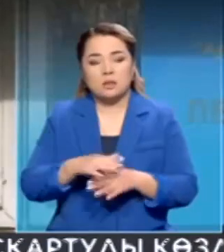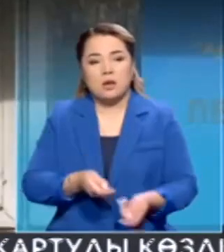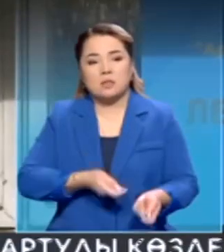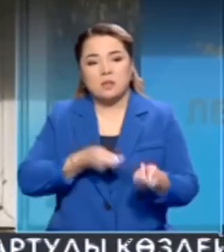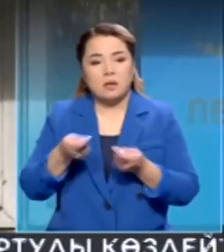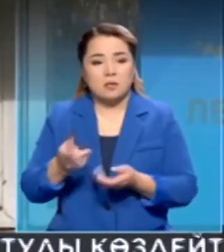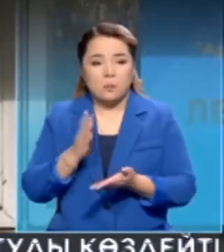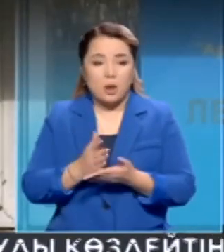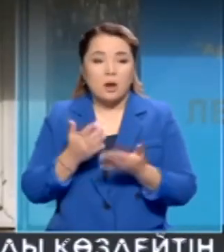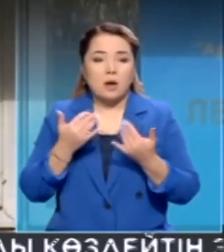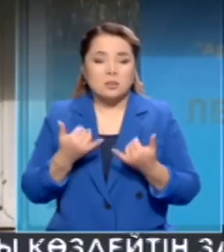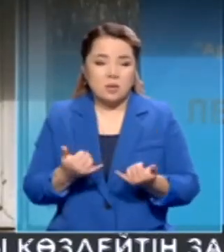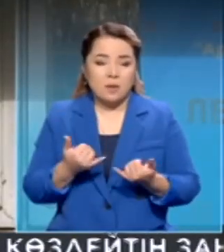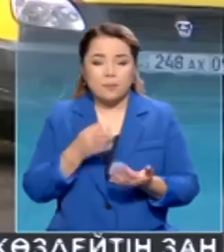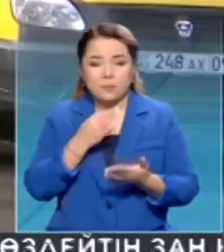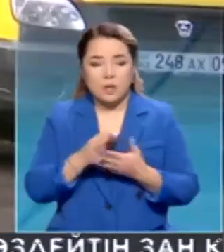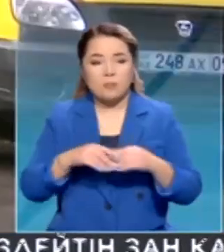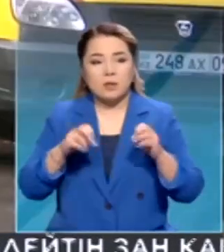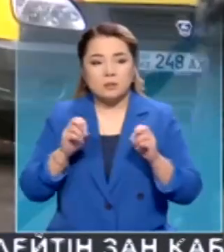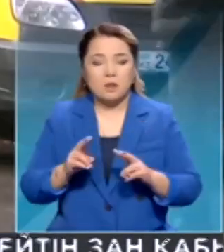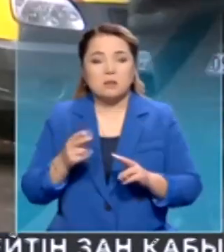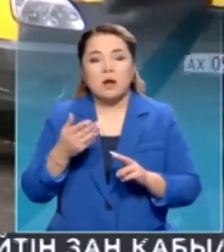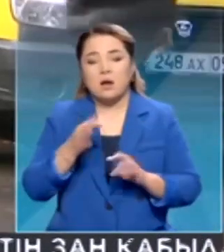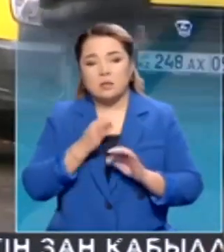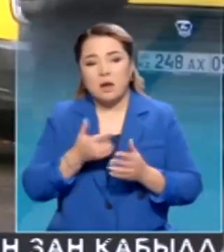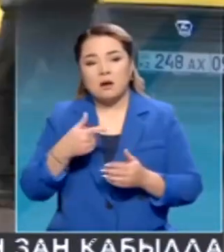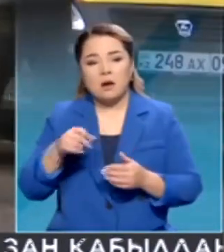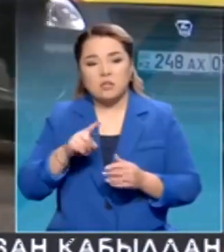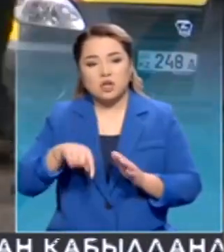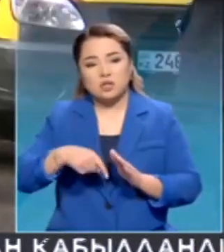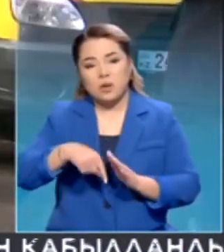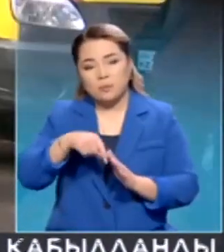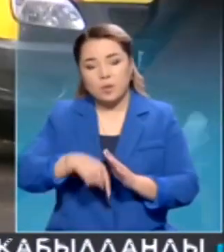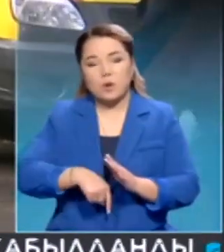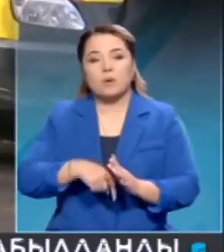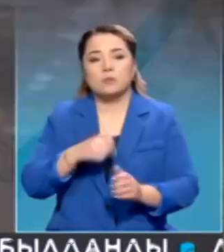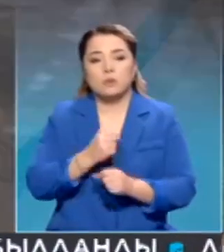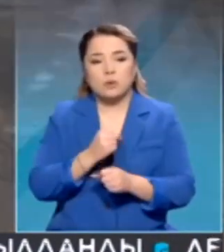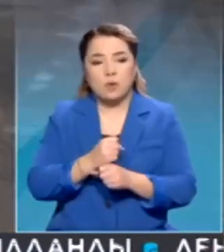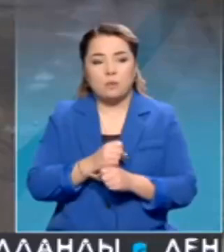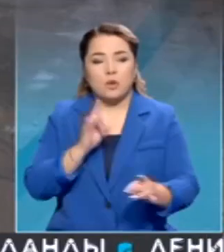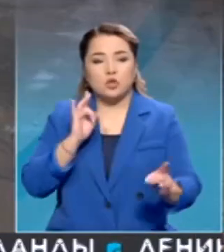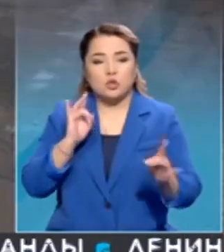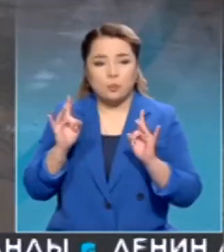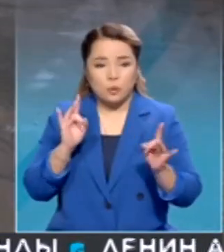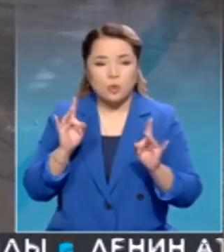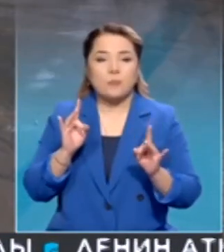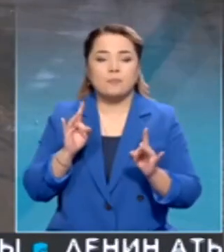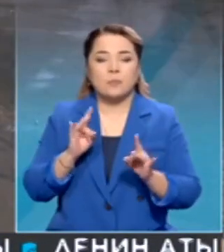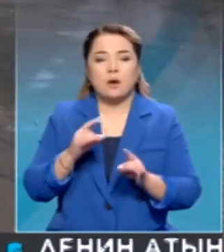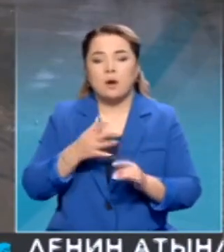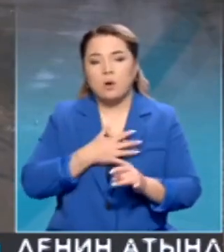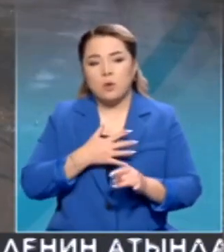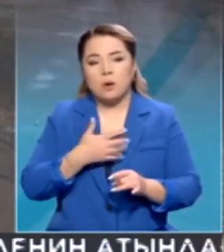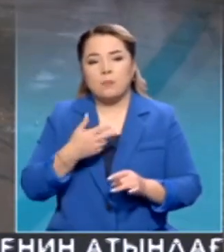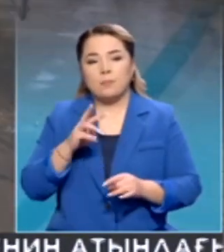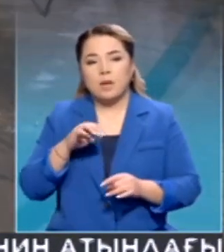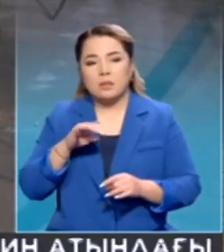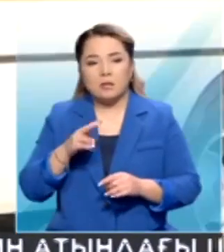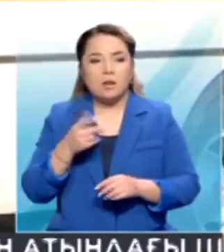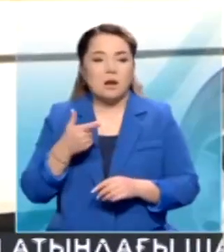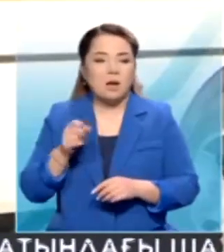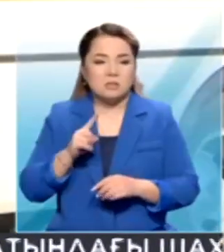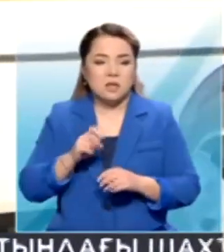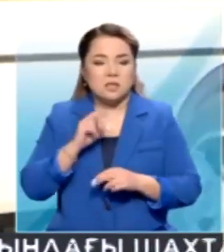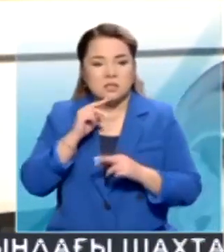шығарған. Мамандардың сөзінше газды дренаждау скважинасын бұрғылау кезінде дүмпу болып, ауаға метан газы тараған. Оқыс